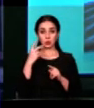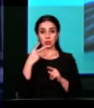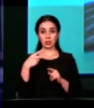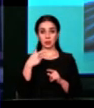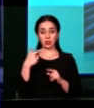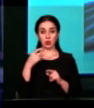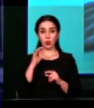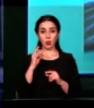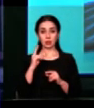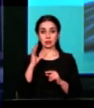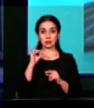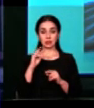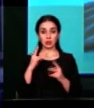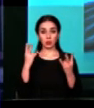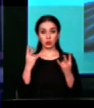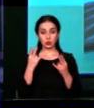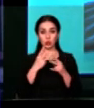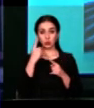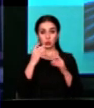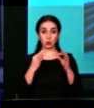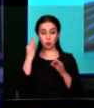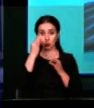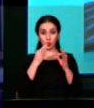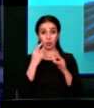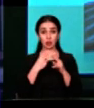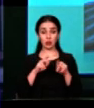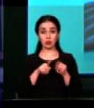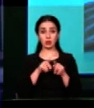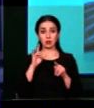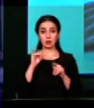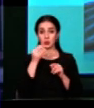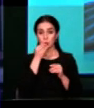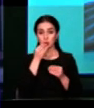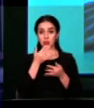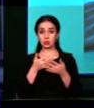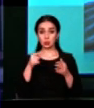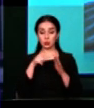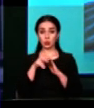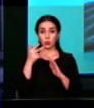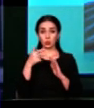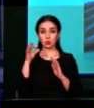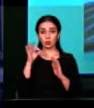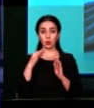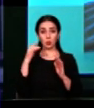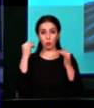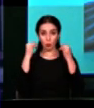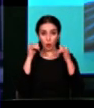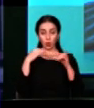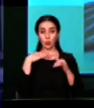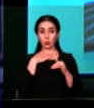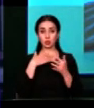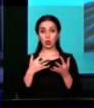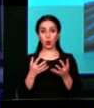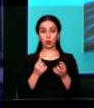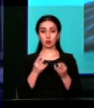kerak. Sutkalik ratsionda oqsilning 30%ini mol go'shtidan olishi